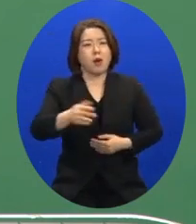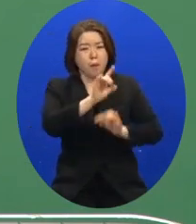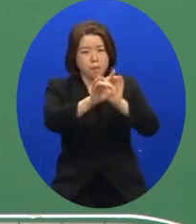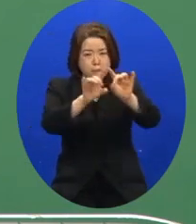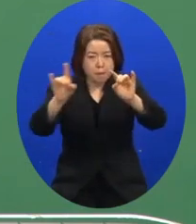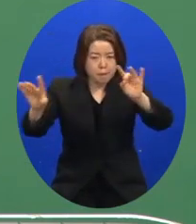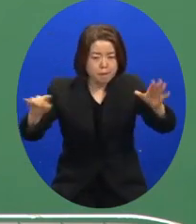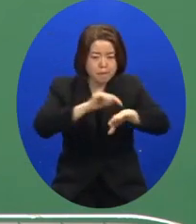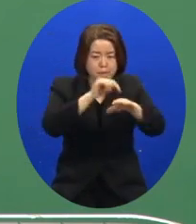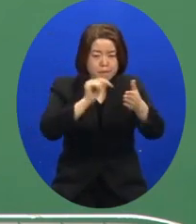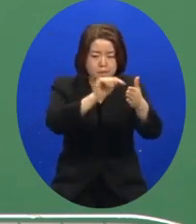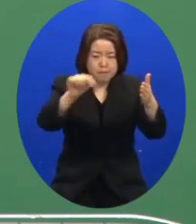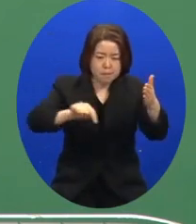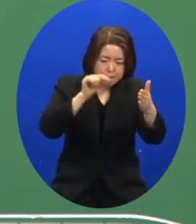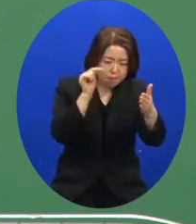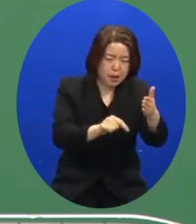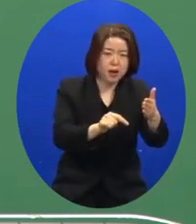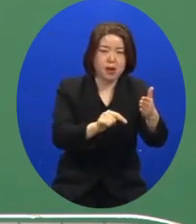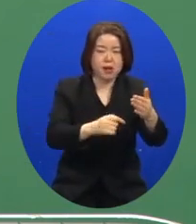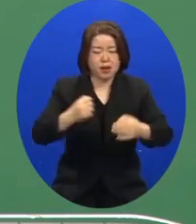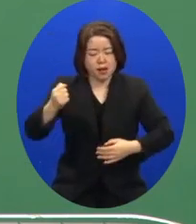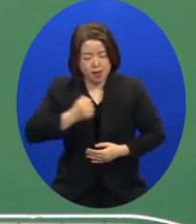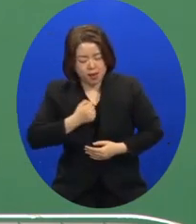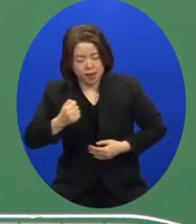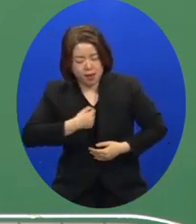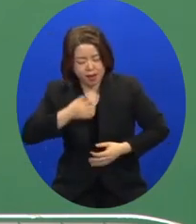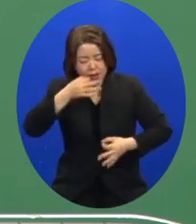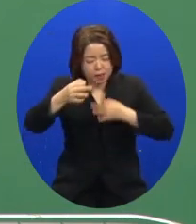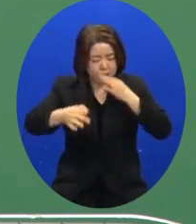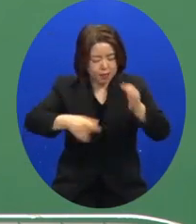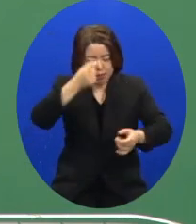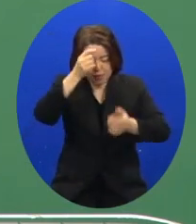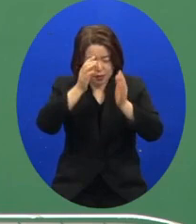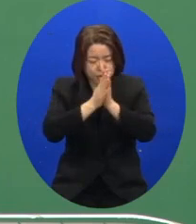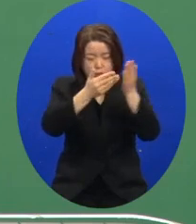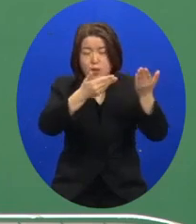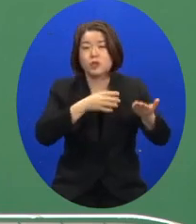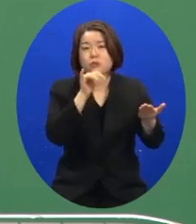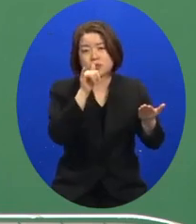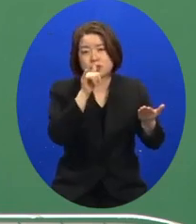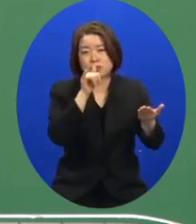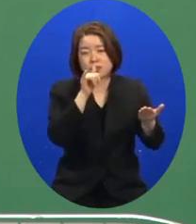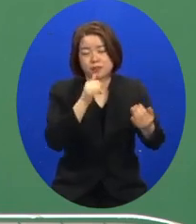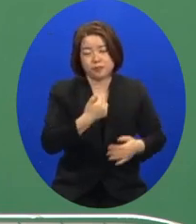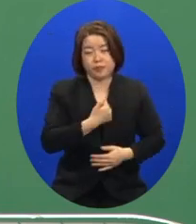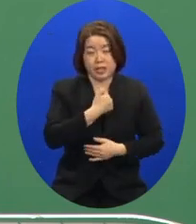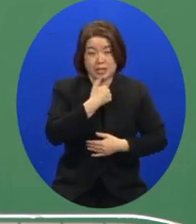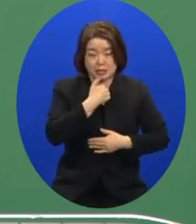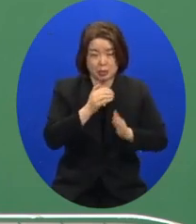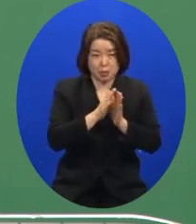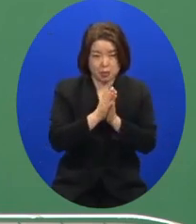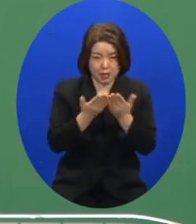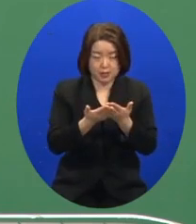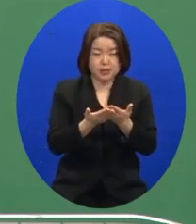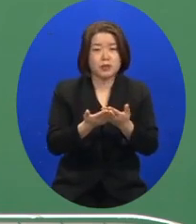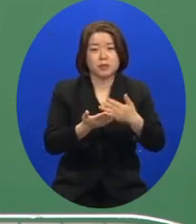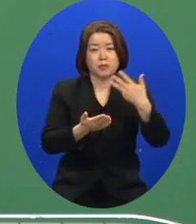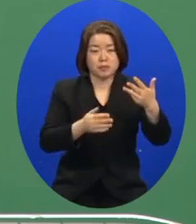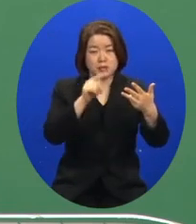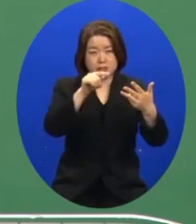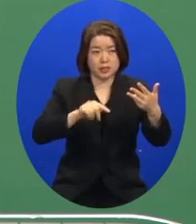마음 안에서 예수님이 탄식하며 기도하고 계십니다. 로마서 8장 26절에 이와